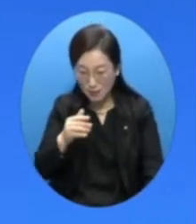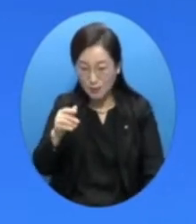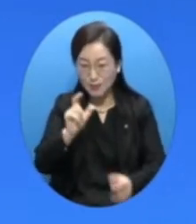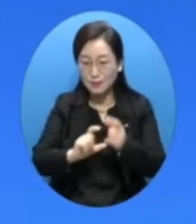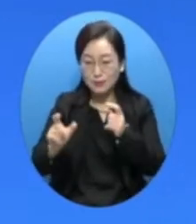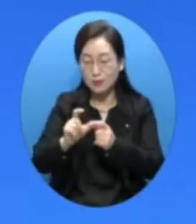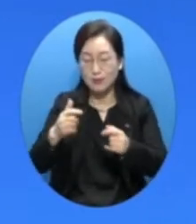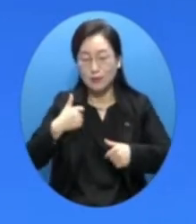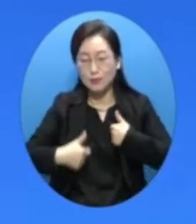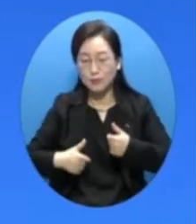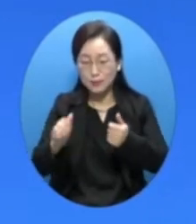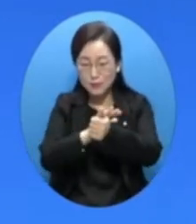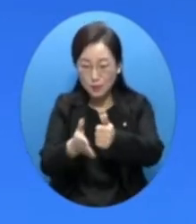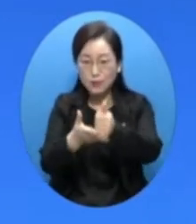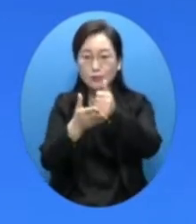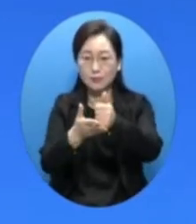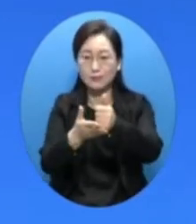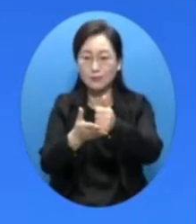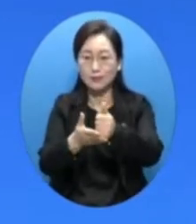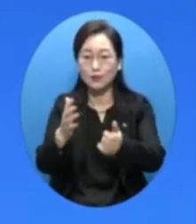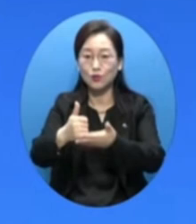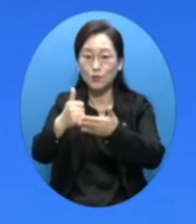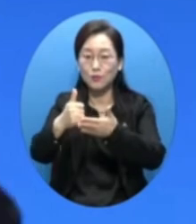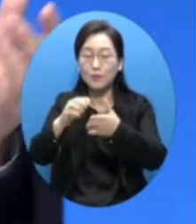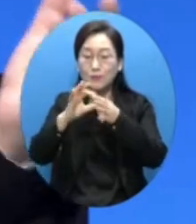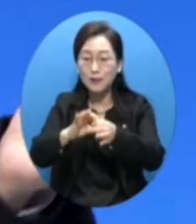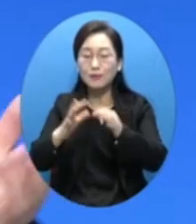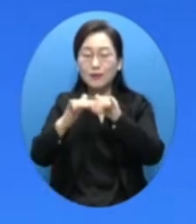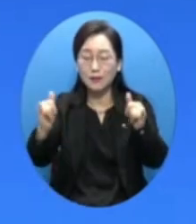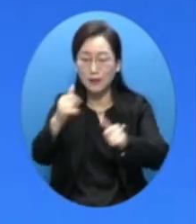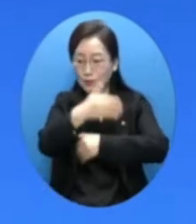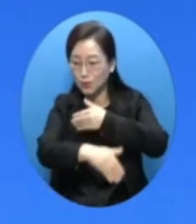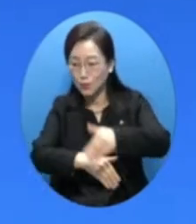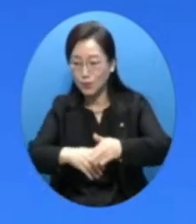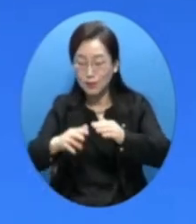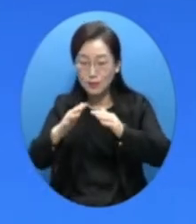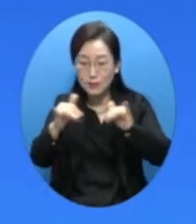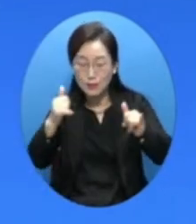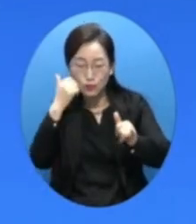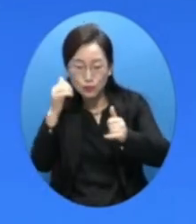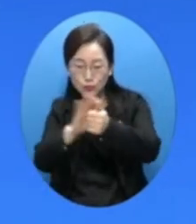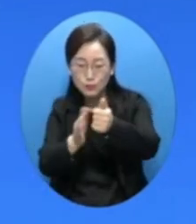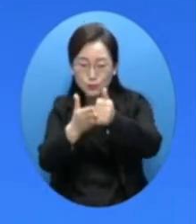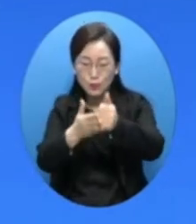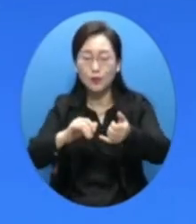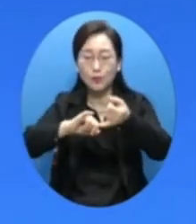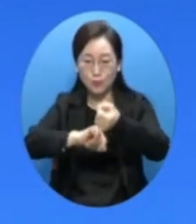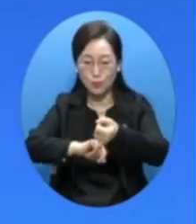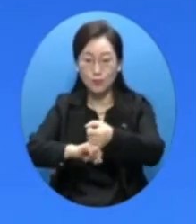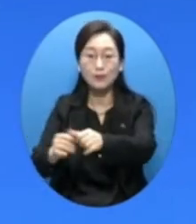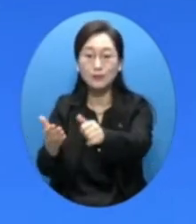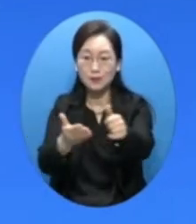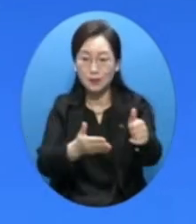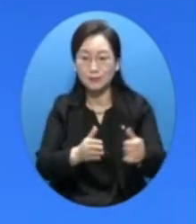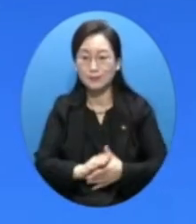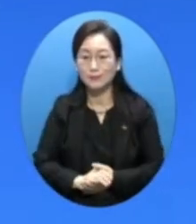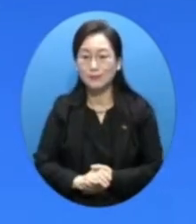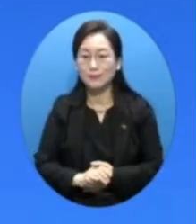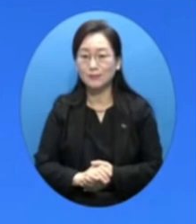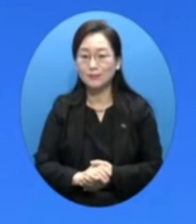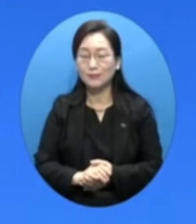기쁨으로 주님을 섬기고 주님을 사랑으로 소외된 사랑하는 주님의 견인꾼들이 다 되기를 바랍니다